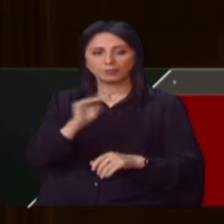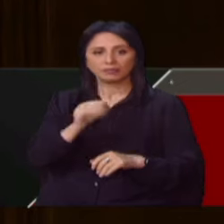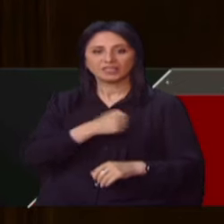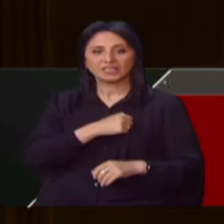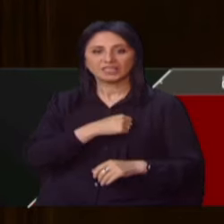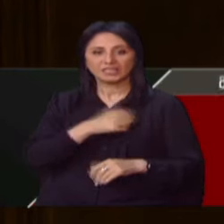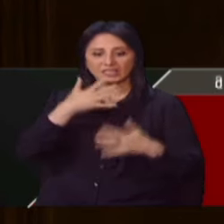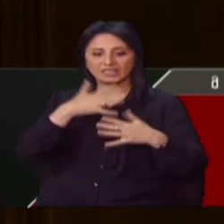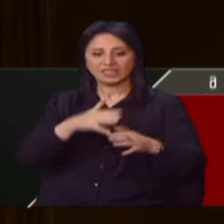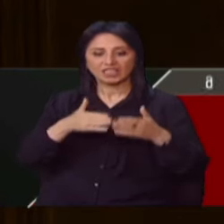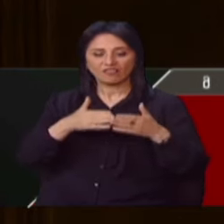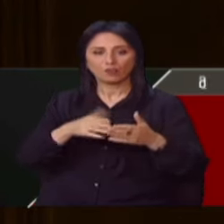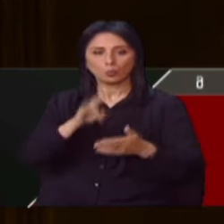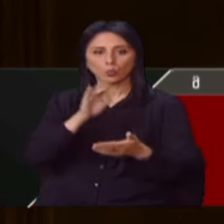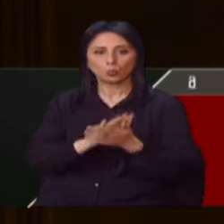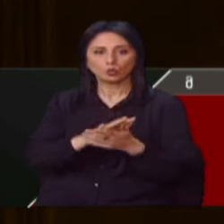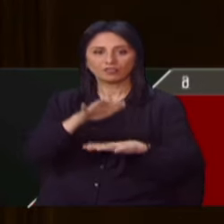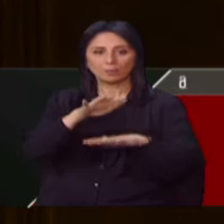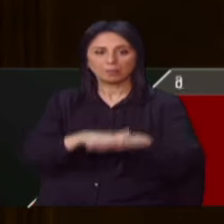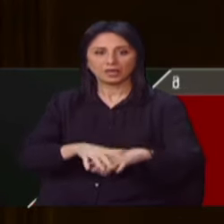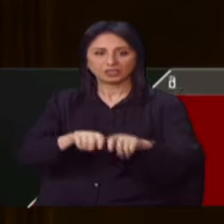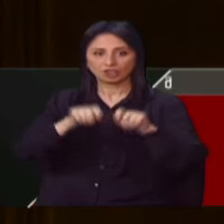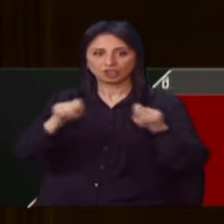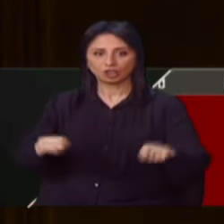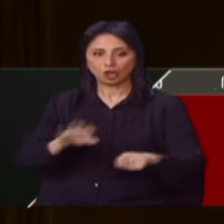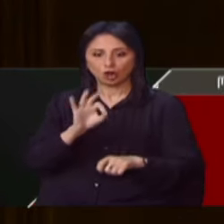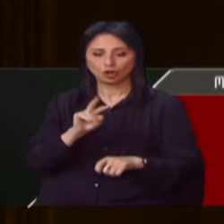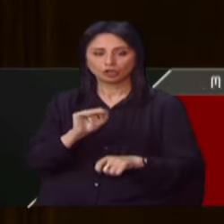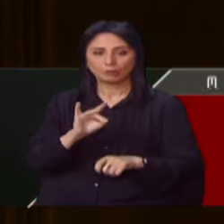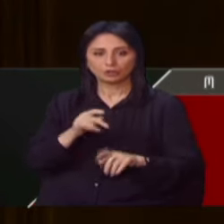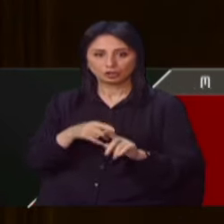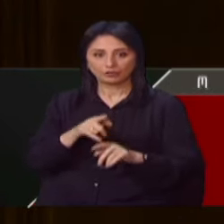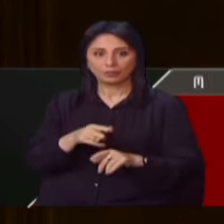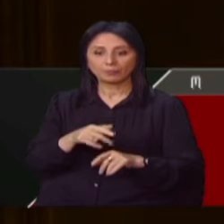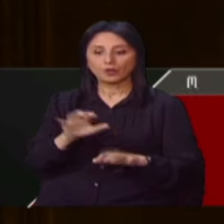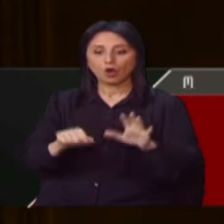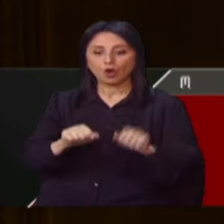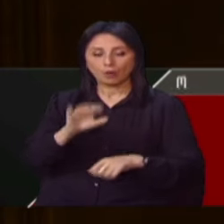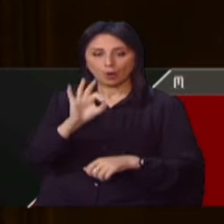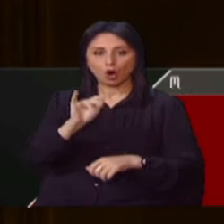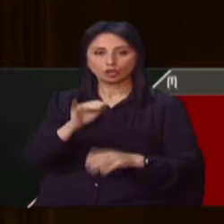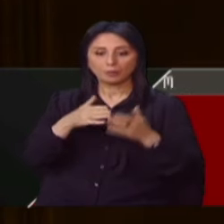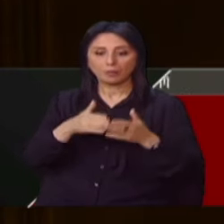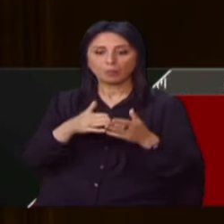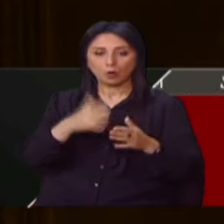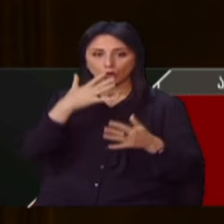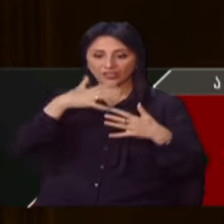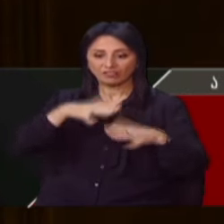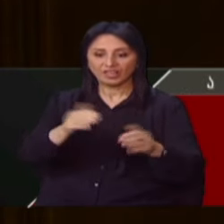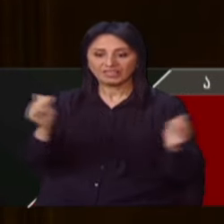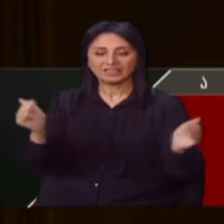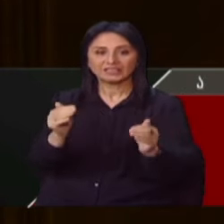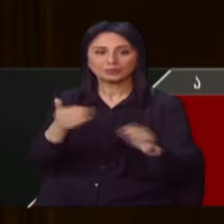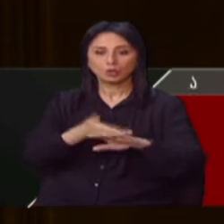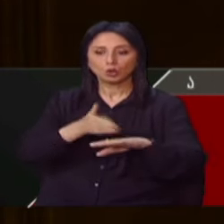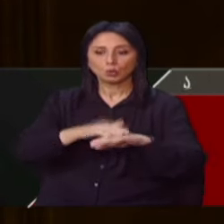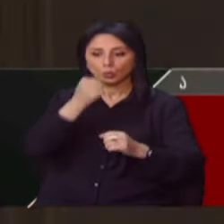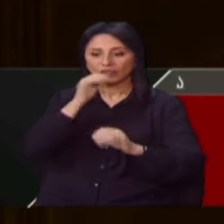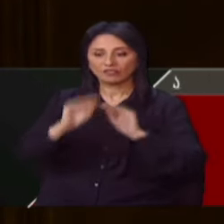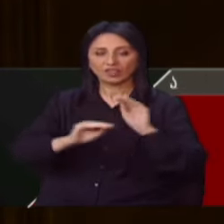სამხედრო საზღვაო ფლოტის მუდმივი ბაზირების პუნქტის შექმნის შესახებ. გასათვალისწინებელია, რომ ოკუპირებული ოჩამჩირის პორტის აკვატორიის სიმცირისა და რთული